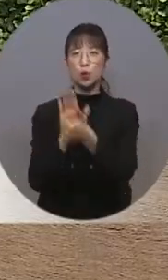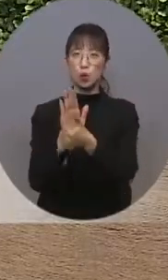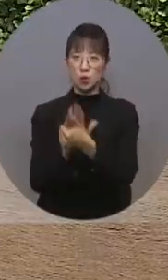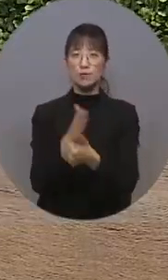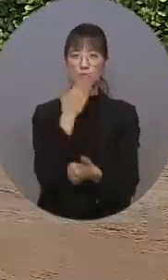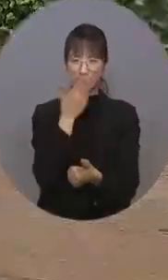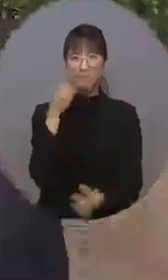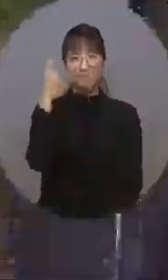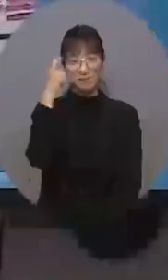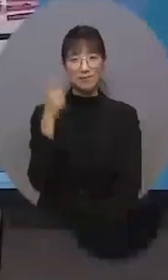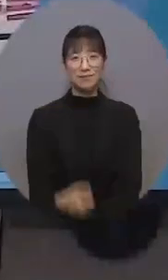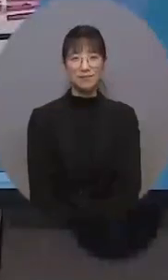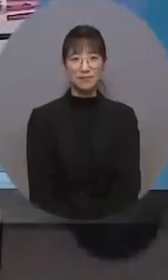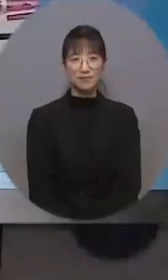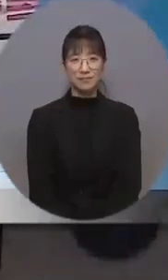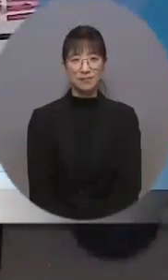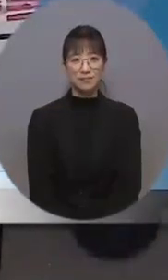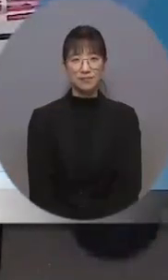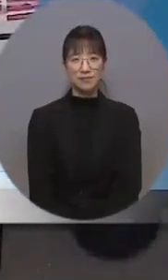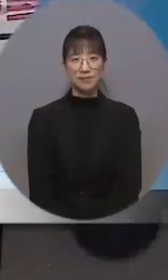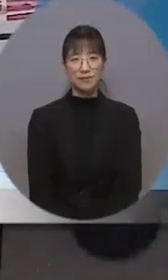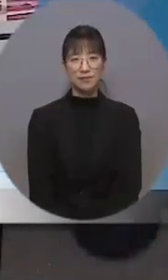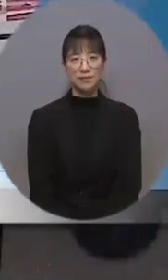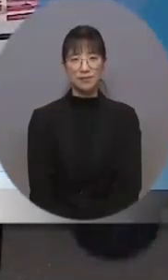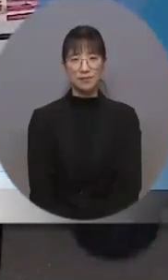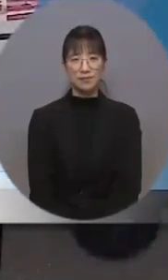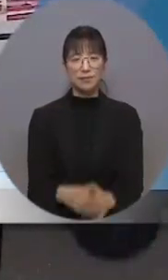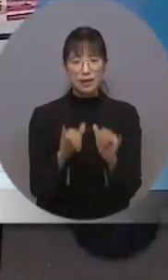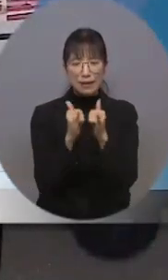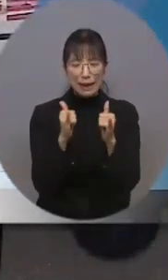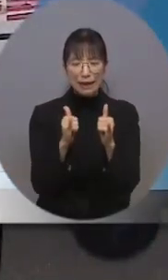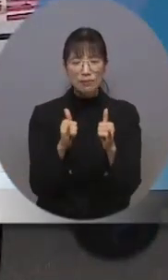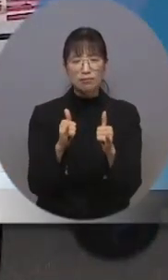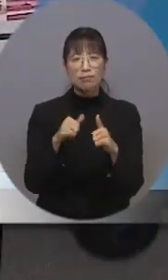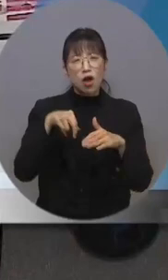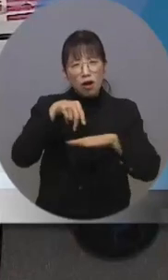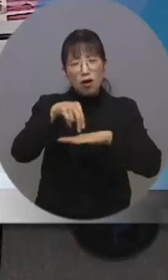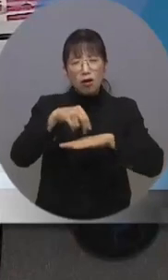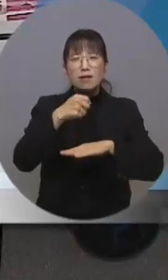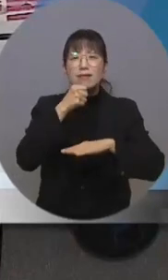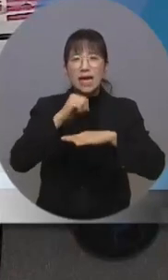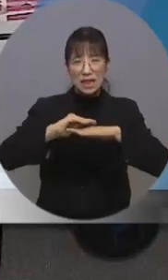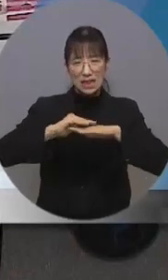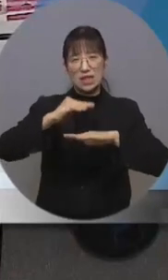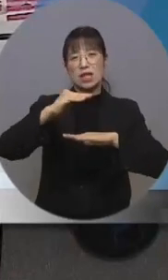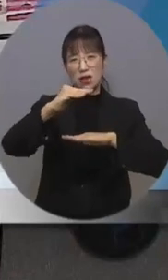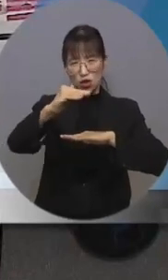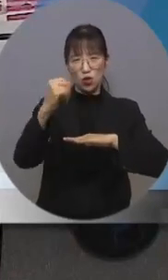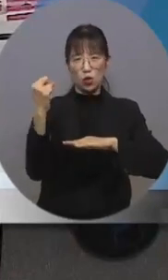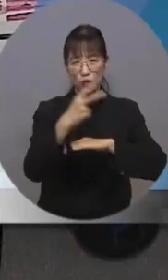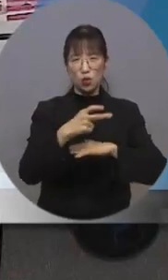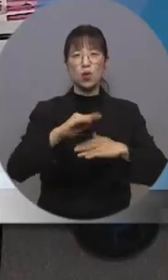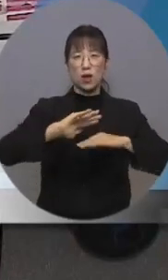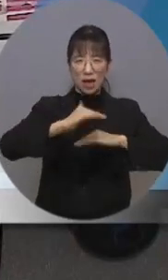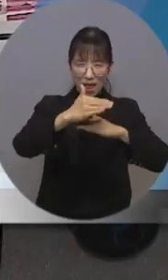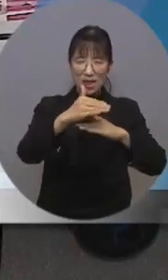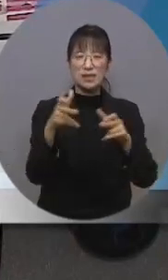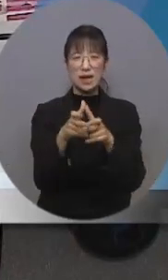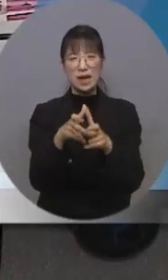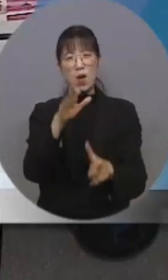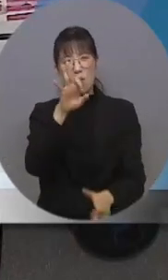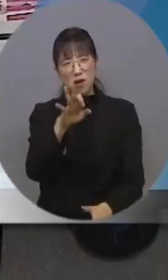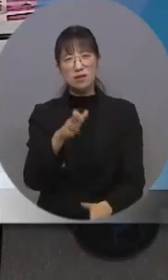하게 되었습니다. 인도 작은 턱이나 계단, 또 장애인 화장실, 장애인 주차장들이